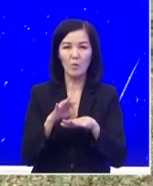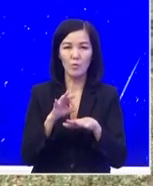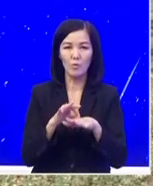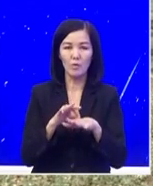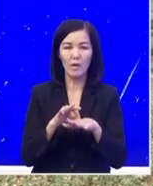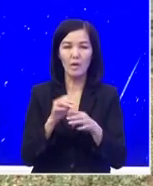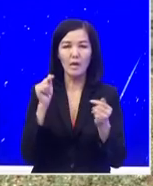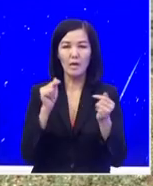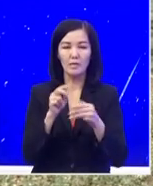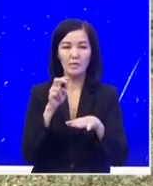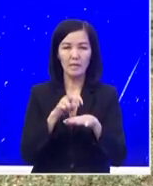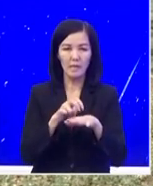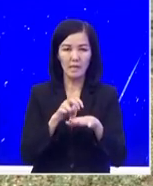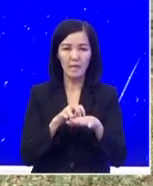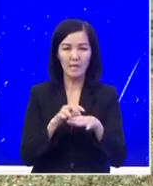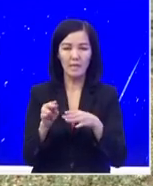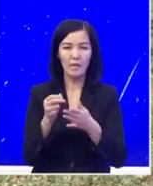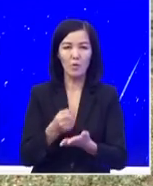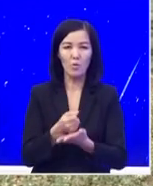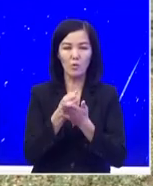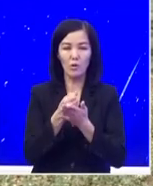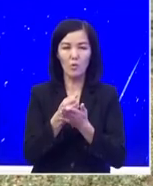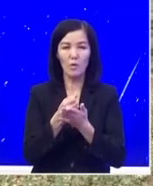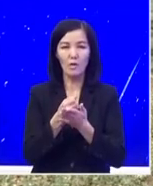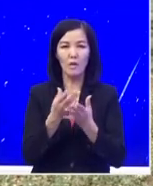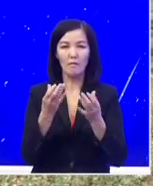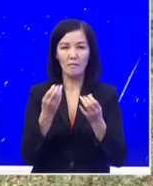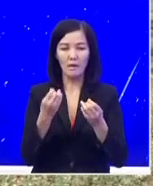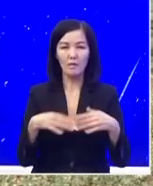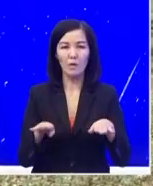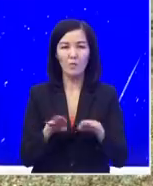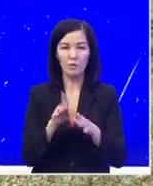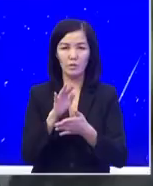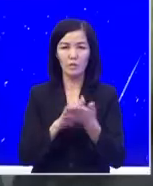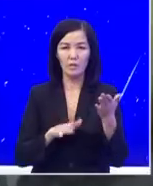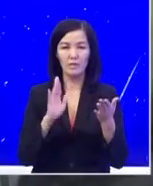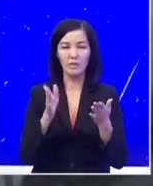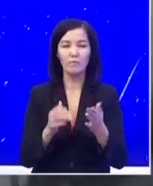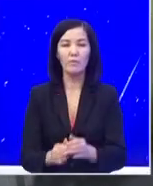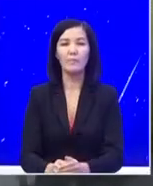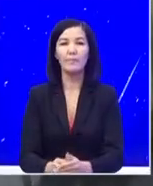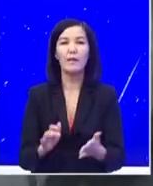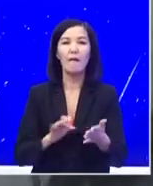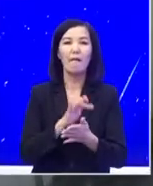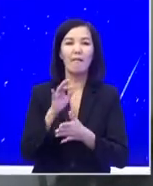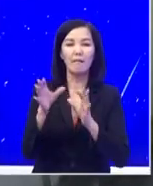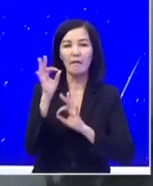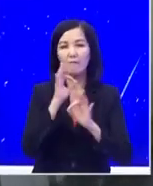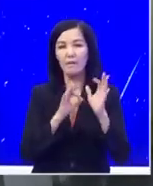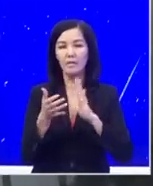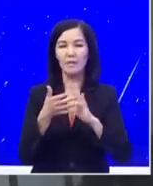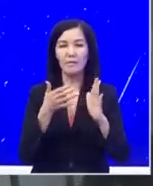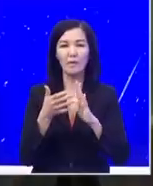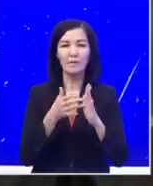күресіп жатқан дәрігерлерге қолдау үшін тағы да дәл осындай акциялар жалғастыратын боламыз. Қалада дәрі-дәрмектің тапшылығына